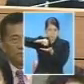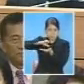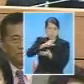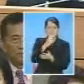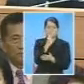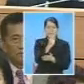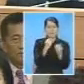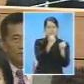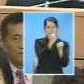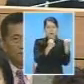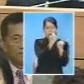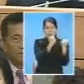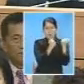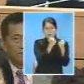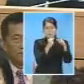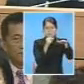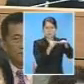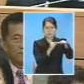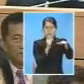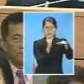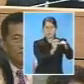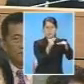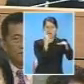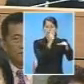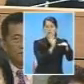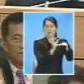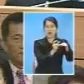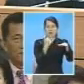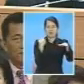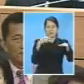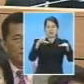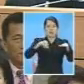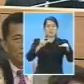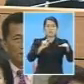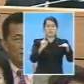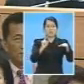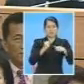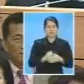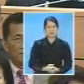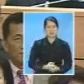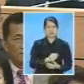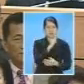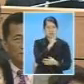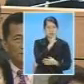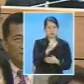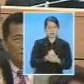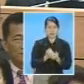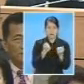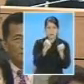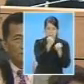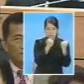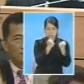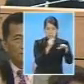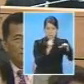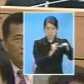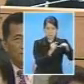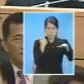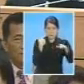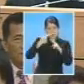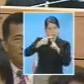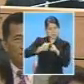ถคันนั้นเป็นของใครมาจากไหนถ้ามีรถเอาเป็นว่าเช่าม